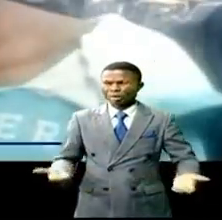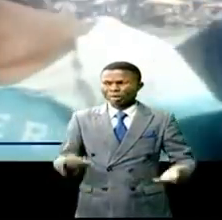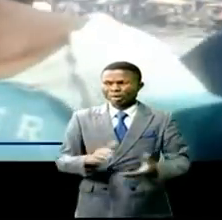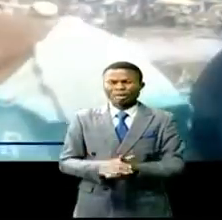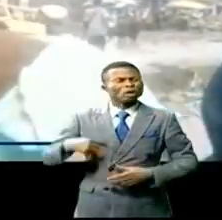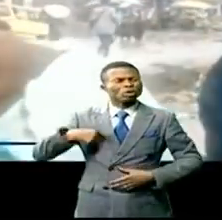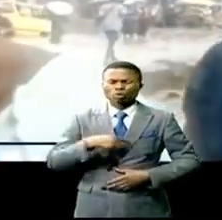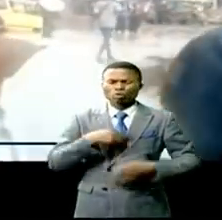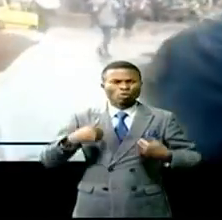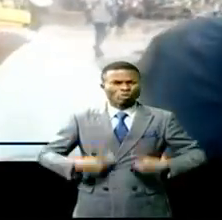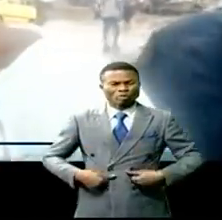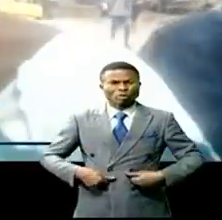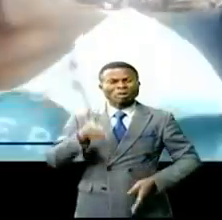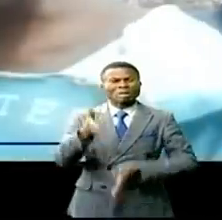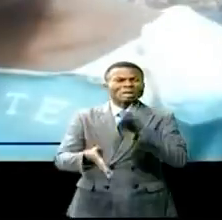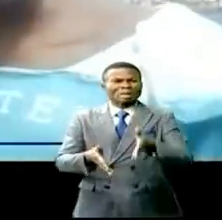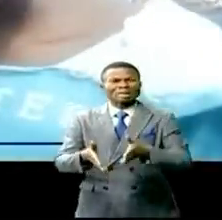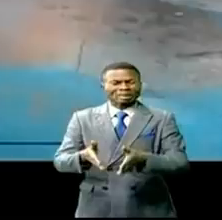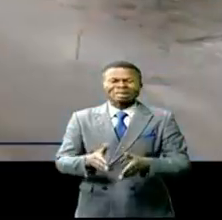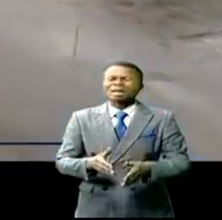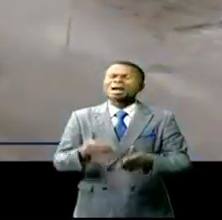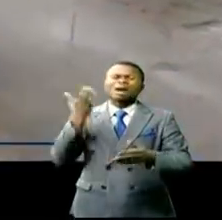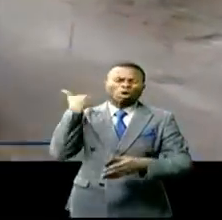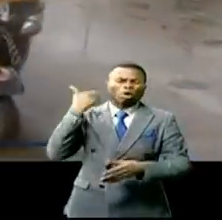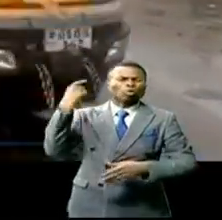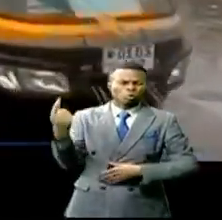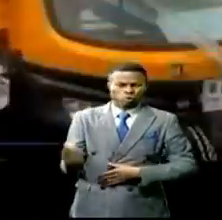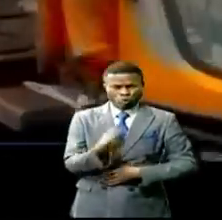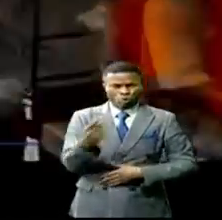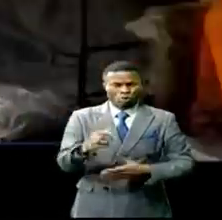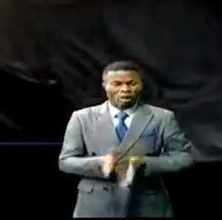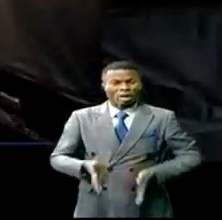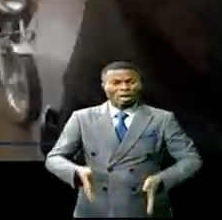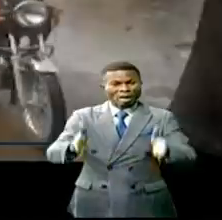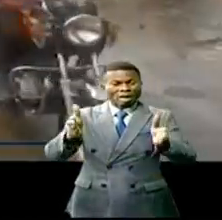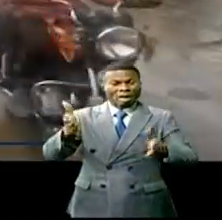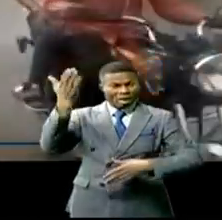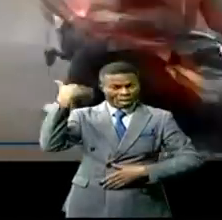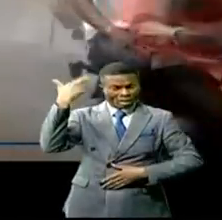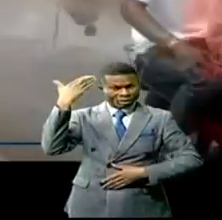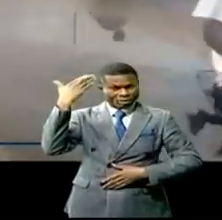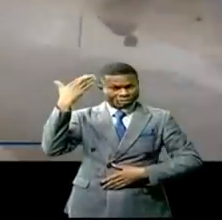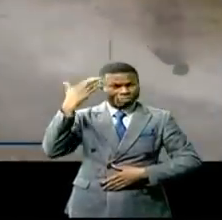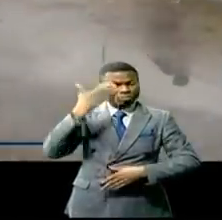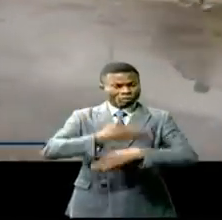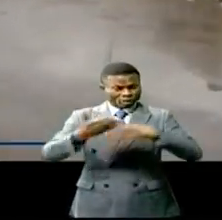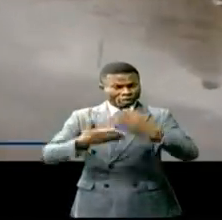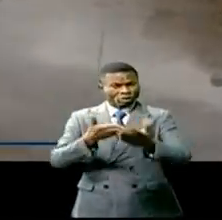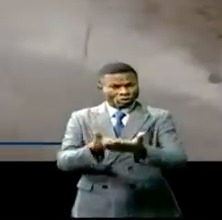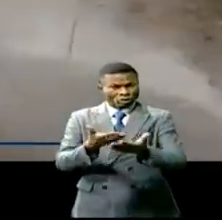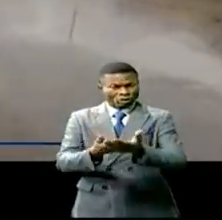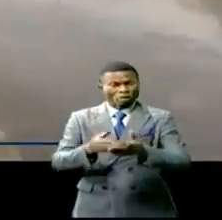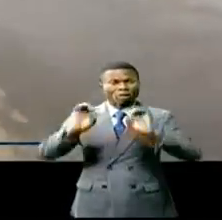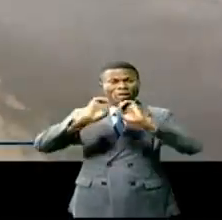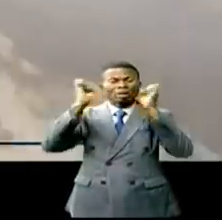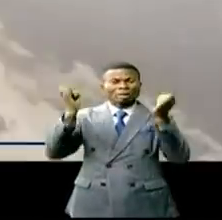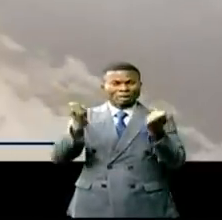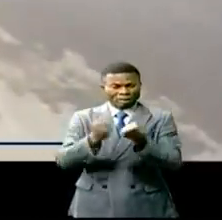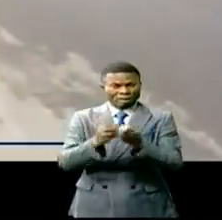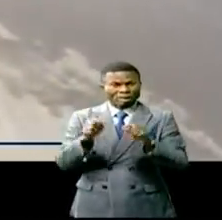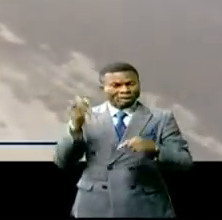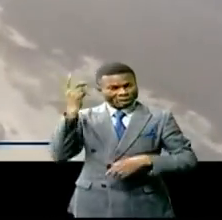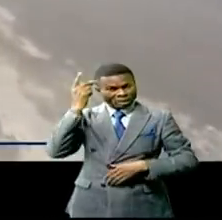l'adolescent laver les mains comme avant il y à peu cette avenue est longue et ça venait d'être réhabilitée par une entreprise de la place